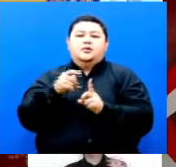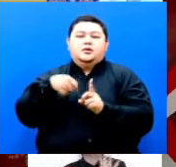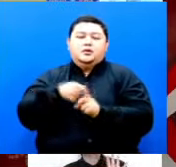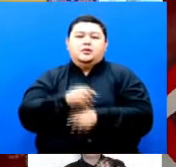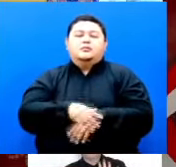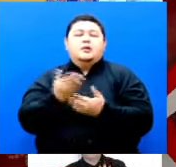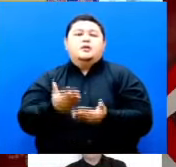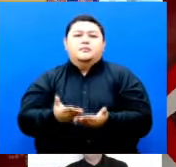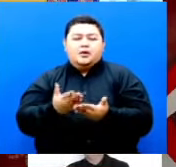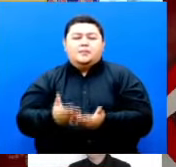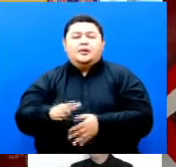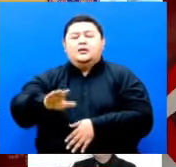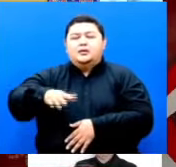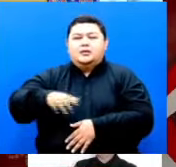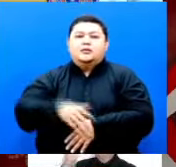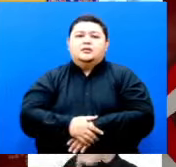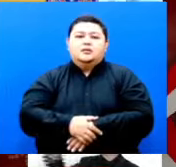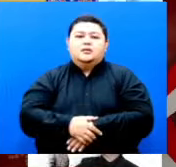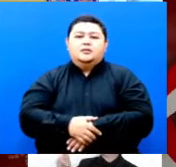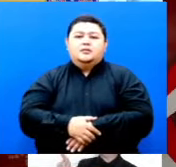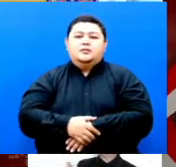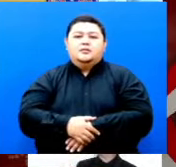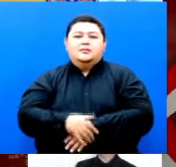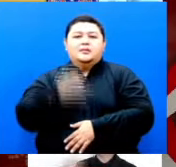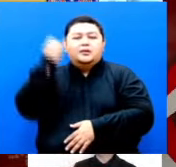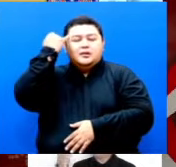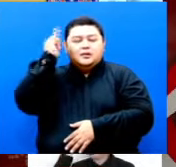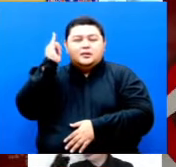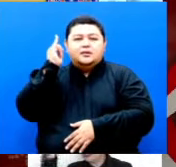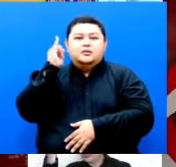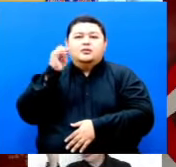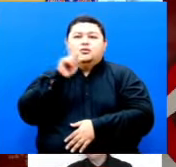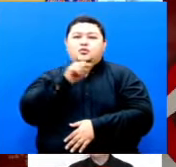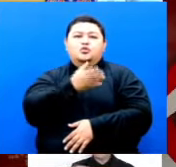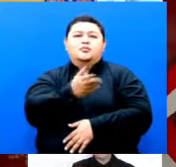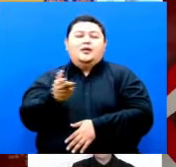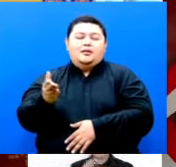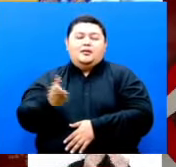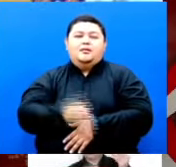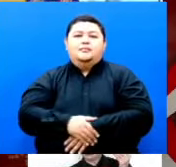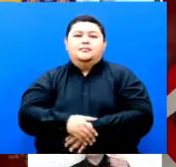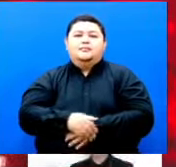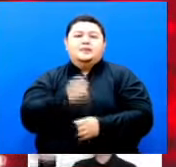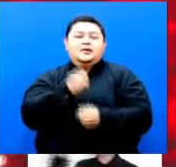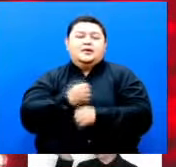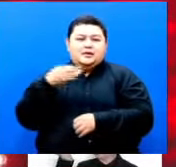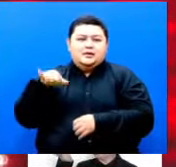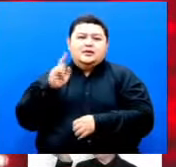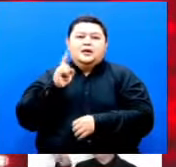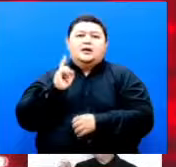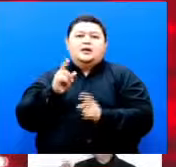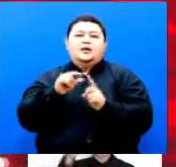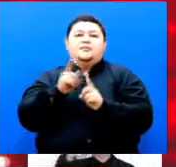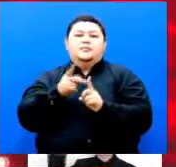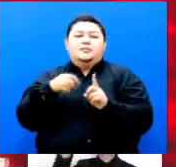Andauntukmerekayangtermasukdalam kelompokGenZyangtelahdiberhentikankerja?